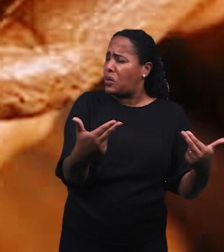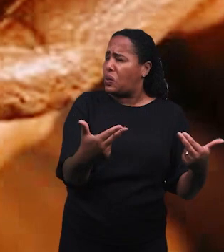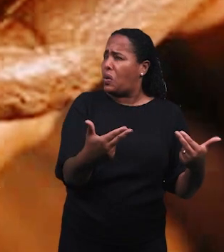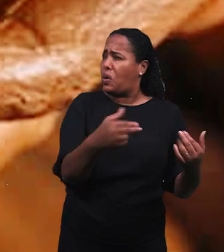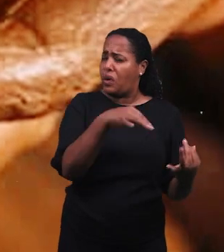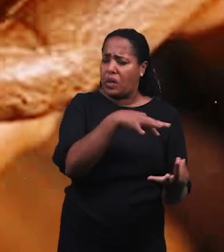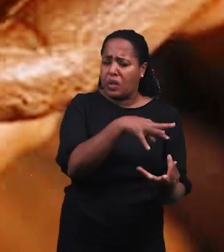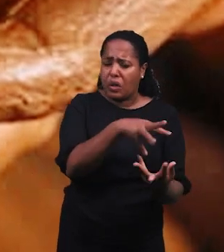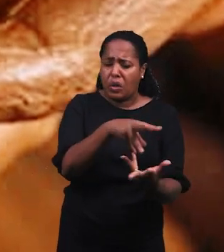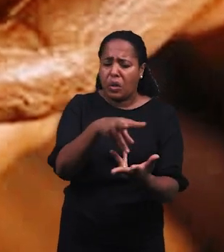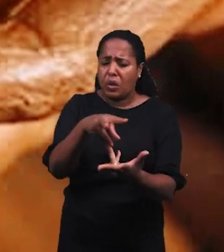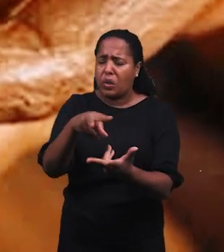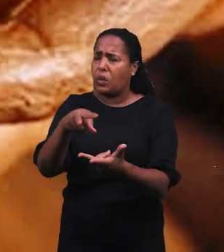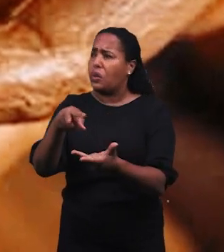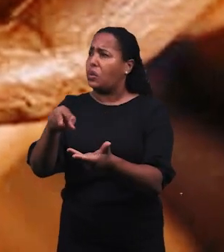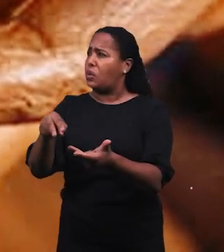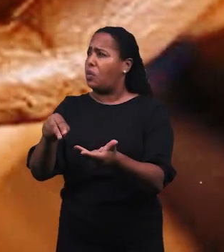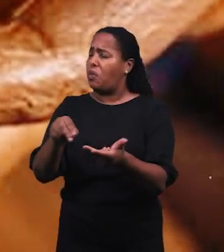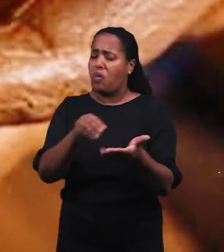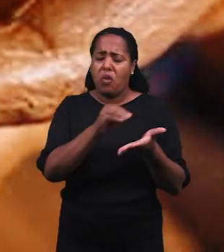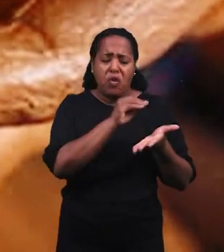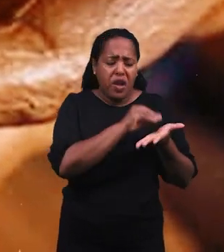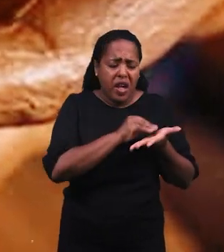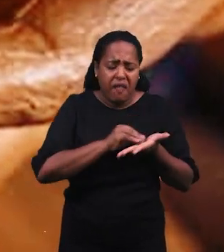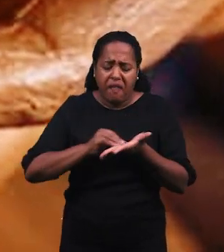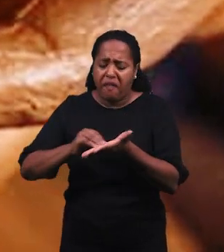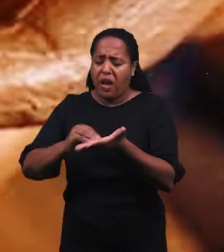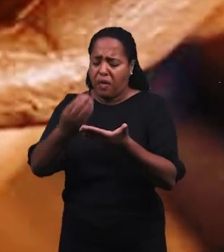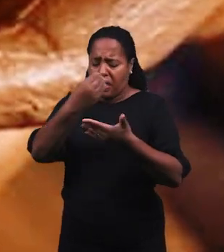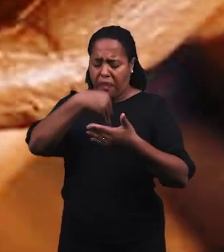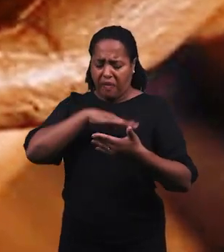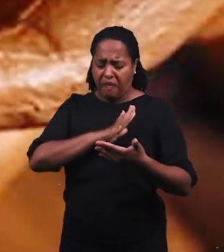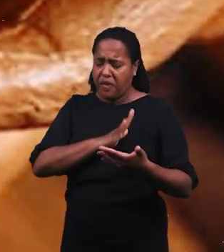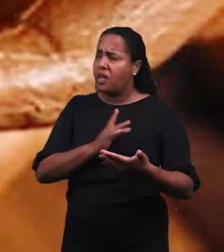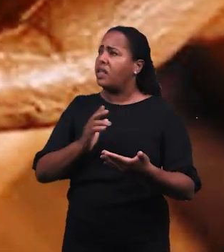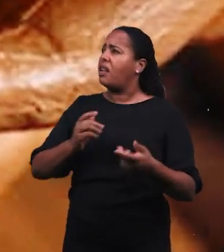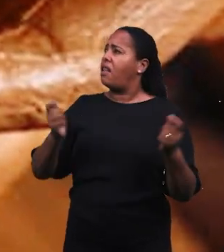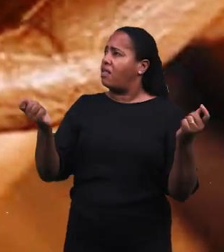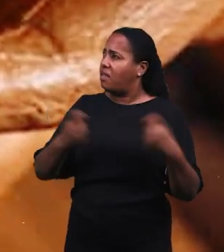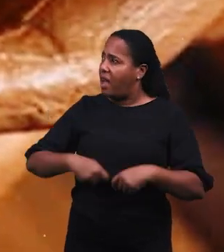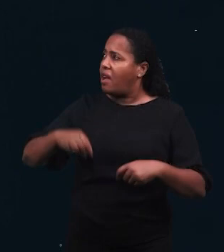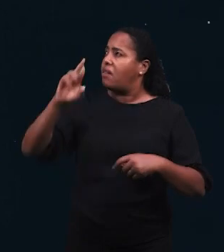И Ты можешь заполнить все мои пробелы.